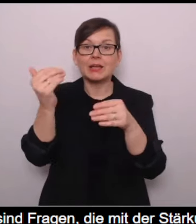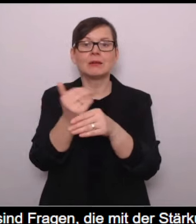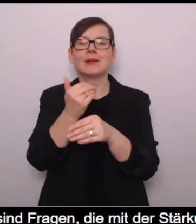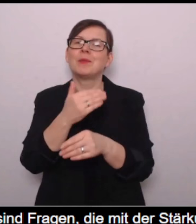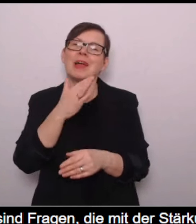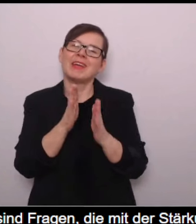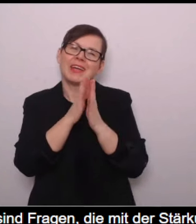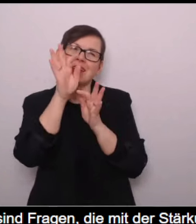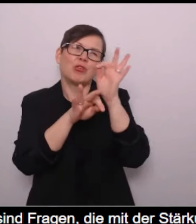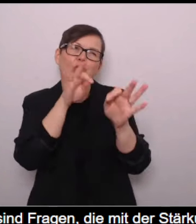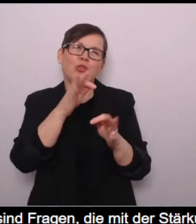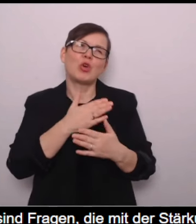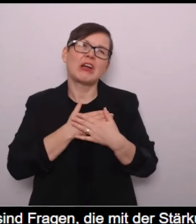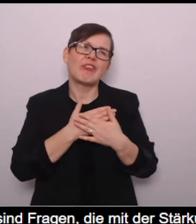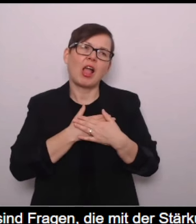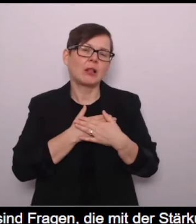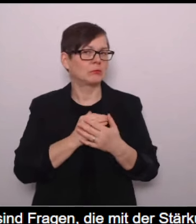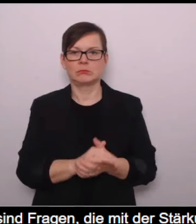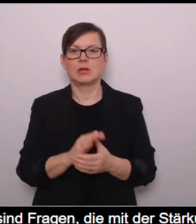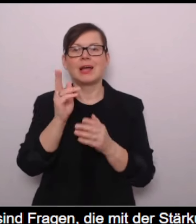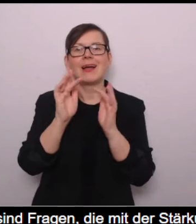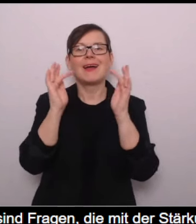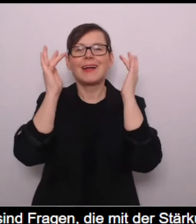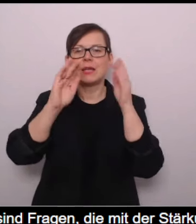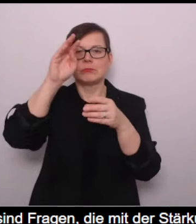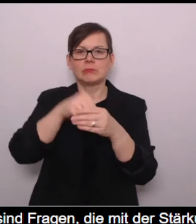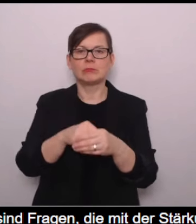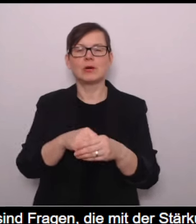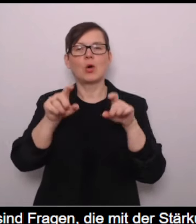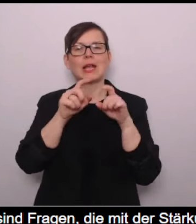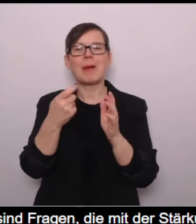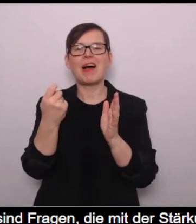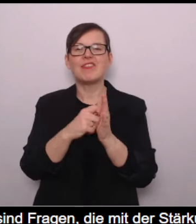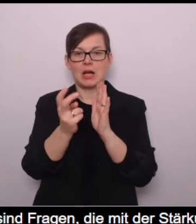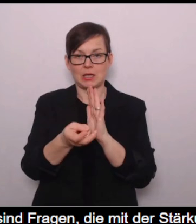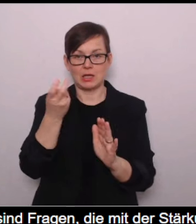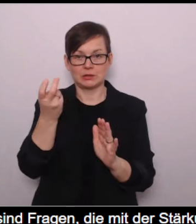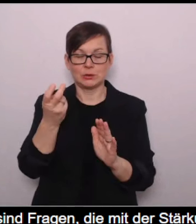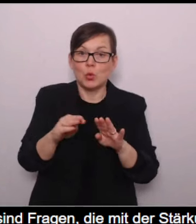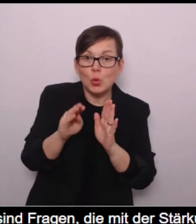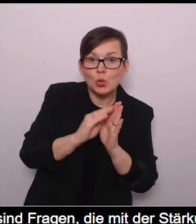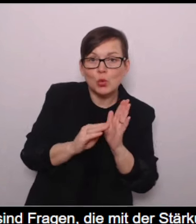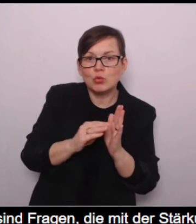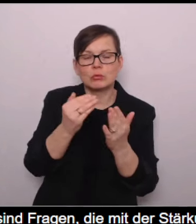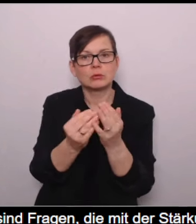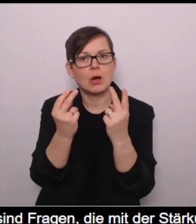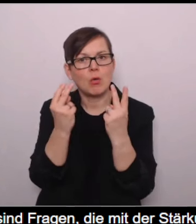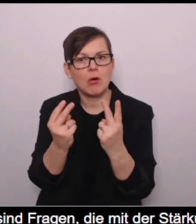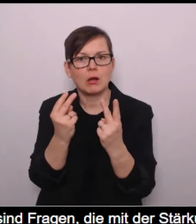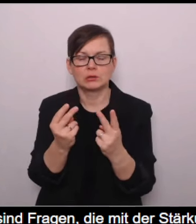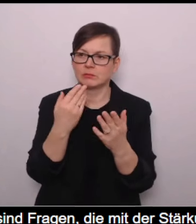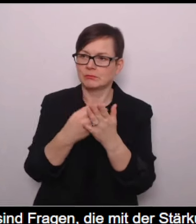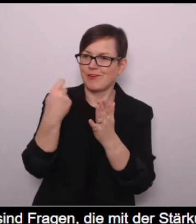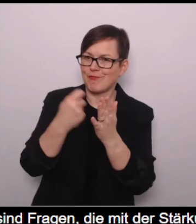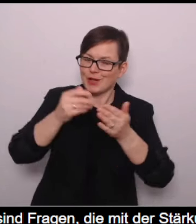nachdenken kann. Und ich denke, umgekehrt, bei Religion geht es nicht etwa, um einen Gefallen den Kirchen zu geben. Sondern hinter Religion steht auch Werteerziehung. Und ich